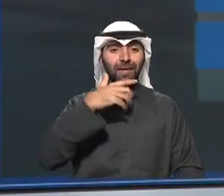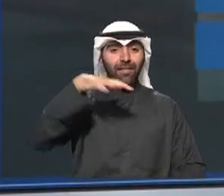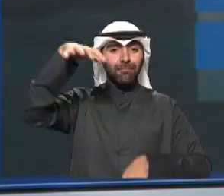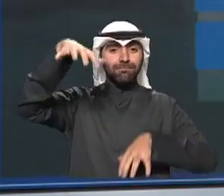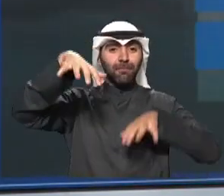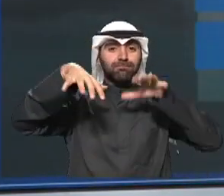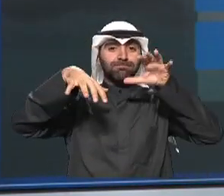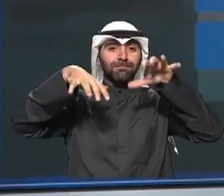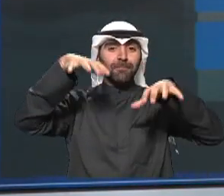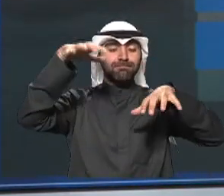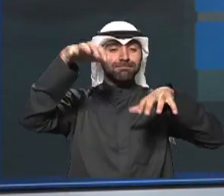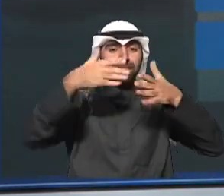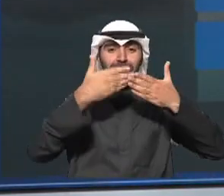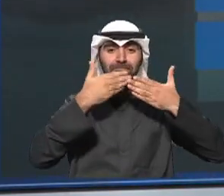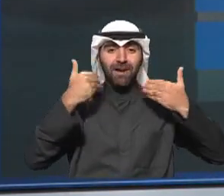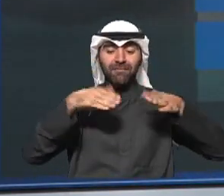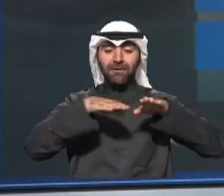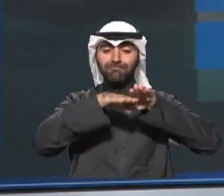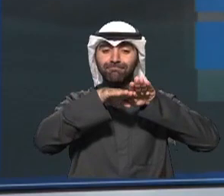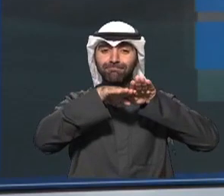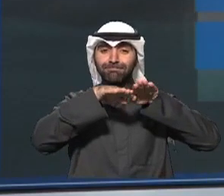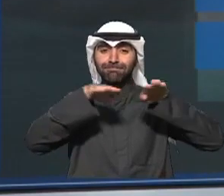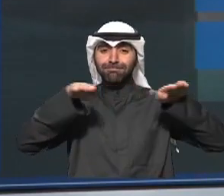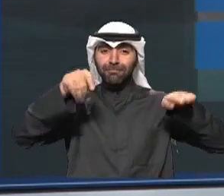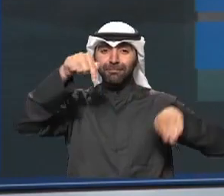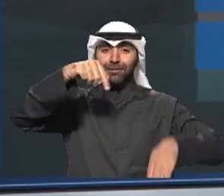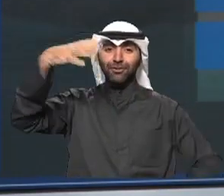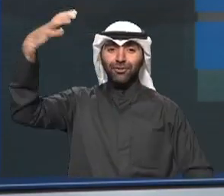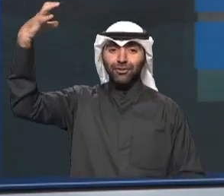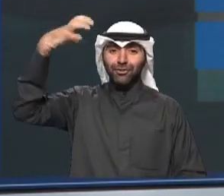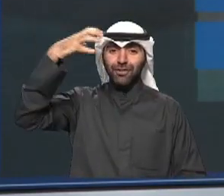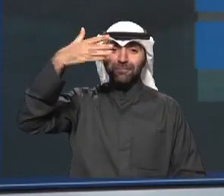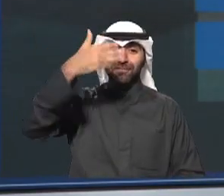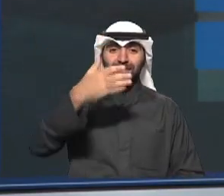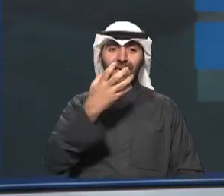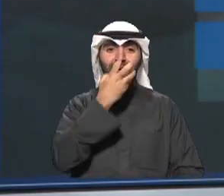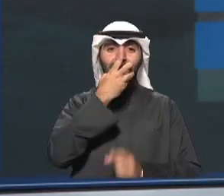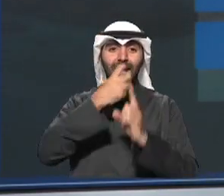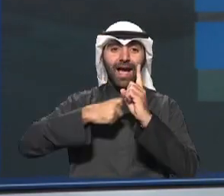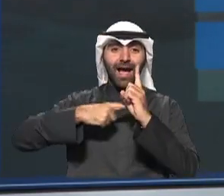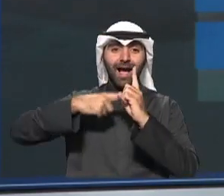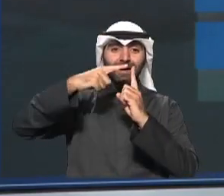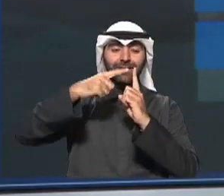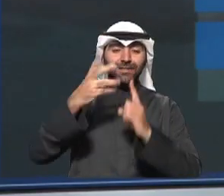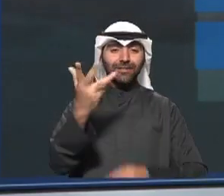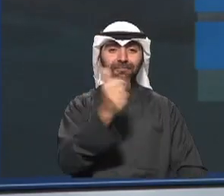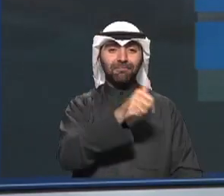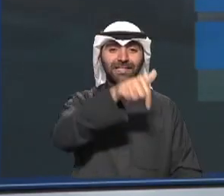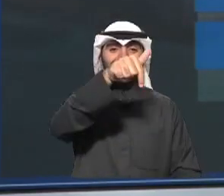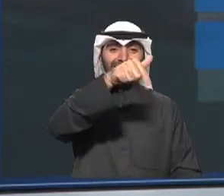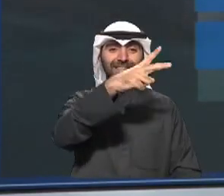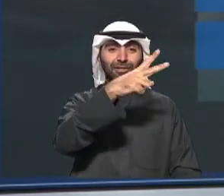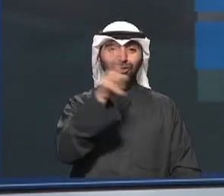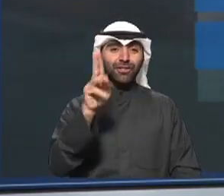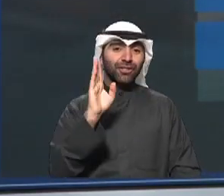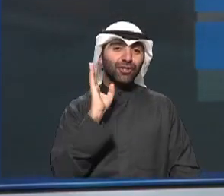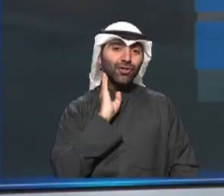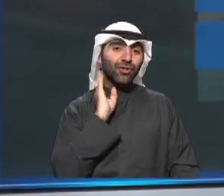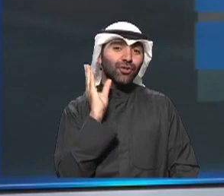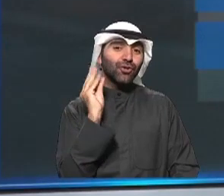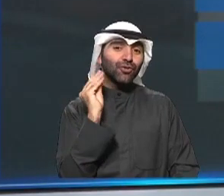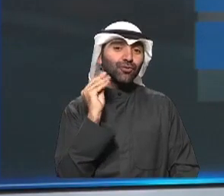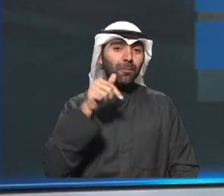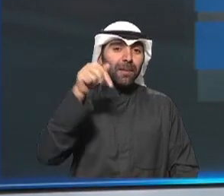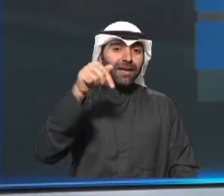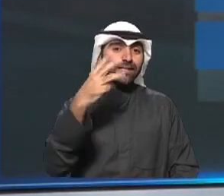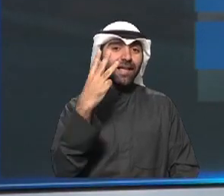حاليا تصل سرعتها إلى 3 كيلومتر في الساعة، درجة الحرارة حاليا 26 درجة مئوية، الرطوبة النسبية